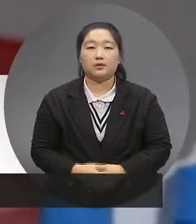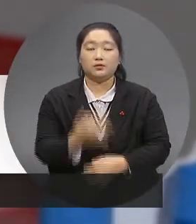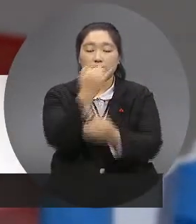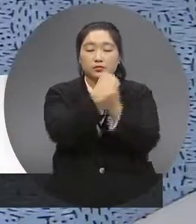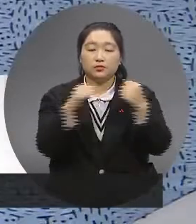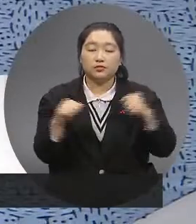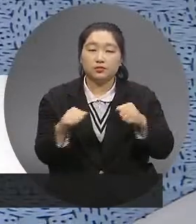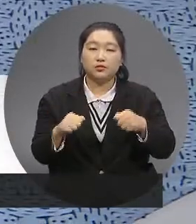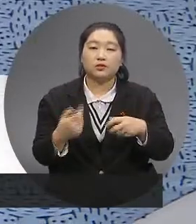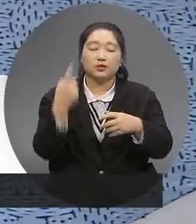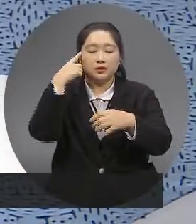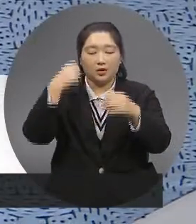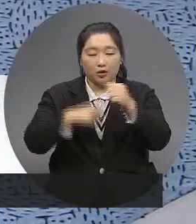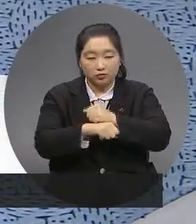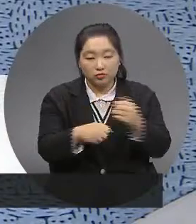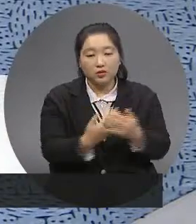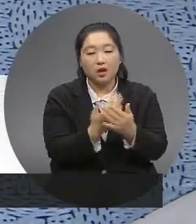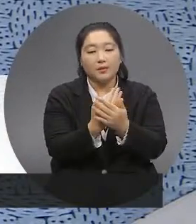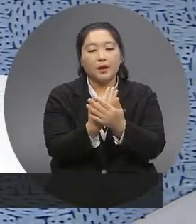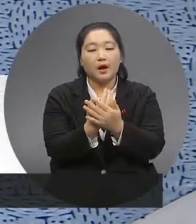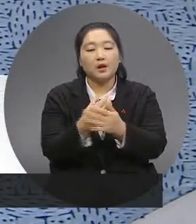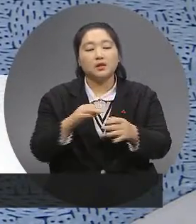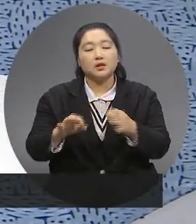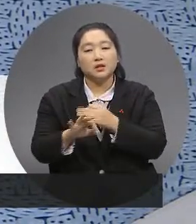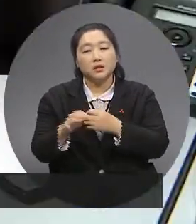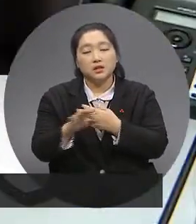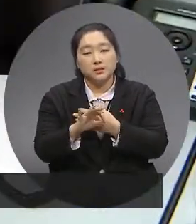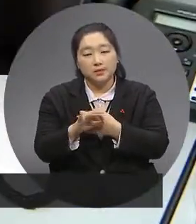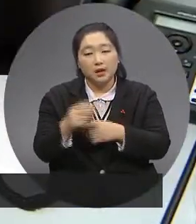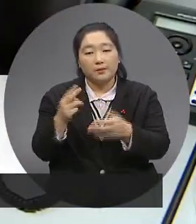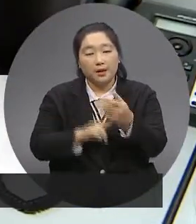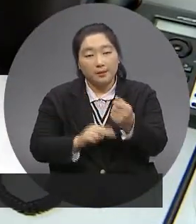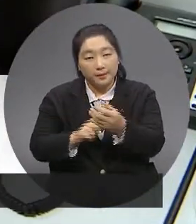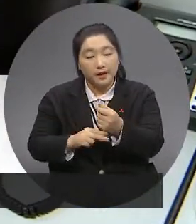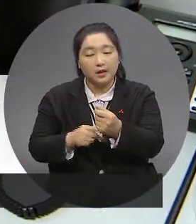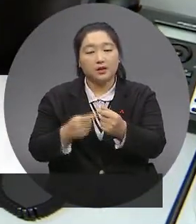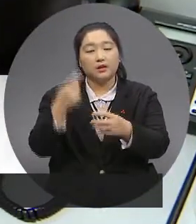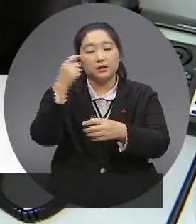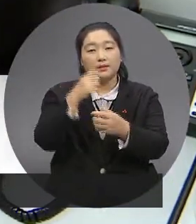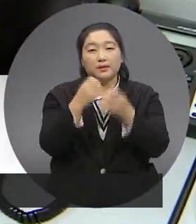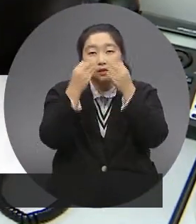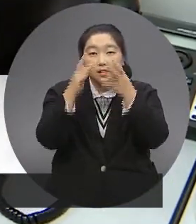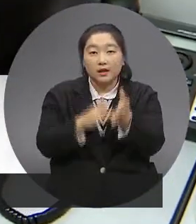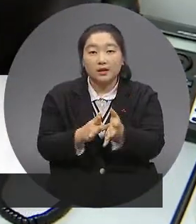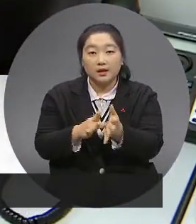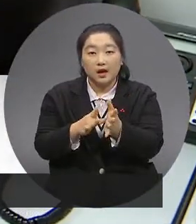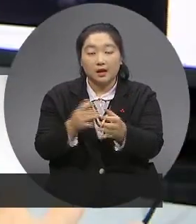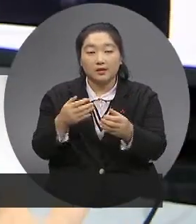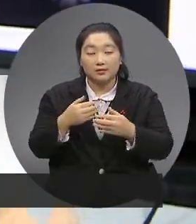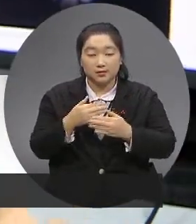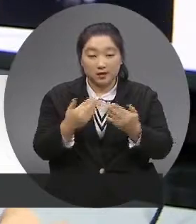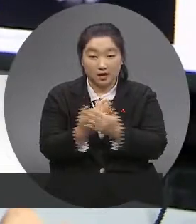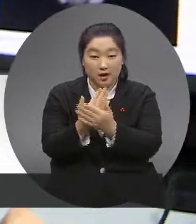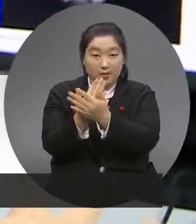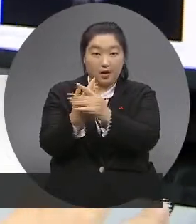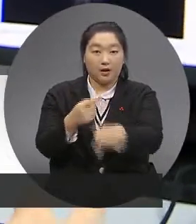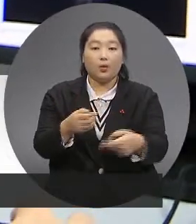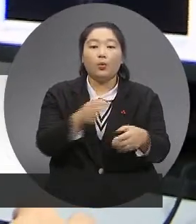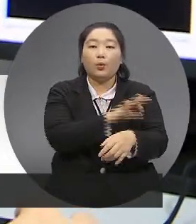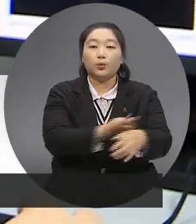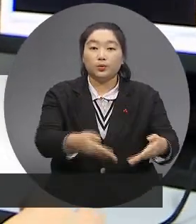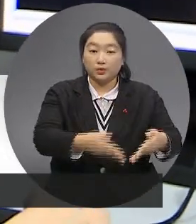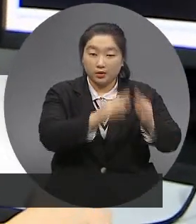충청북도는 연구개발과 비임상, 임상과 마케팅에 이르는 신약개발 생태계를 오송에 구축하게